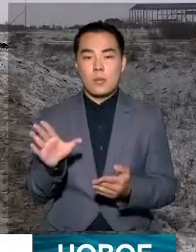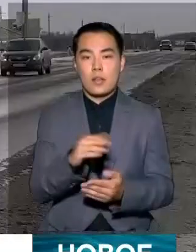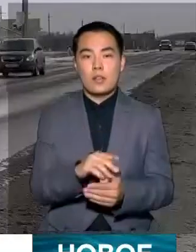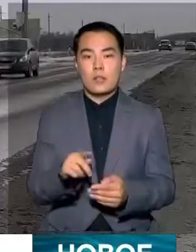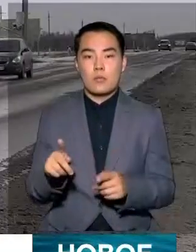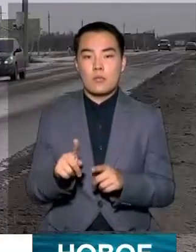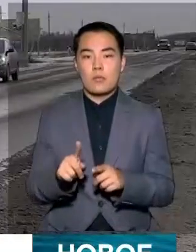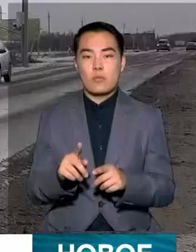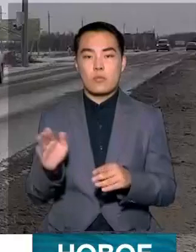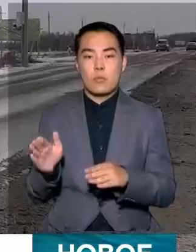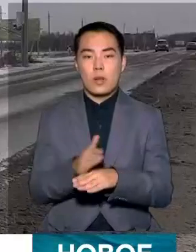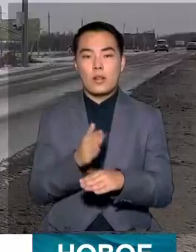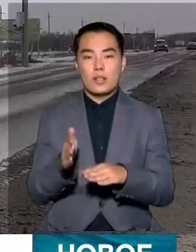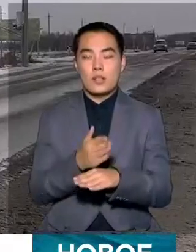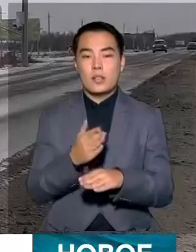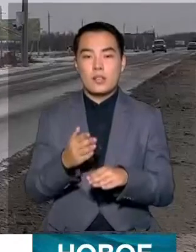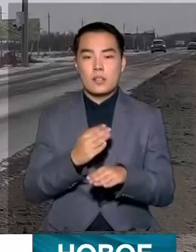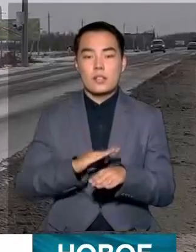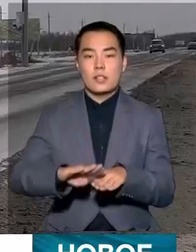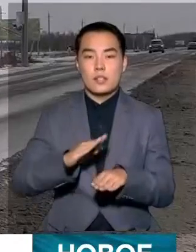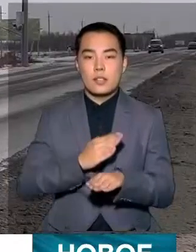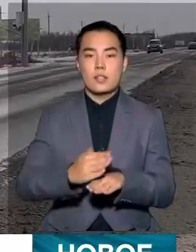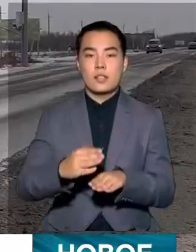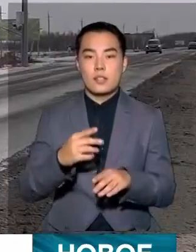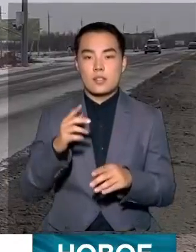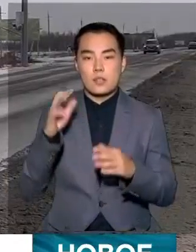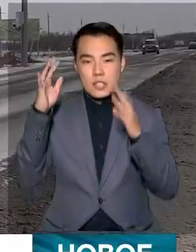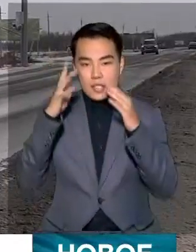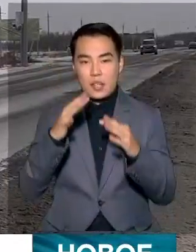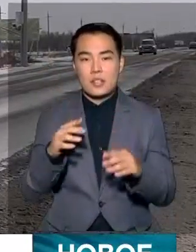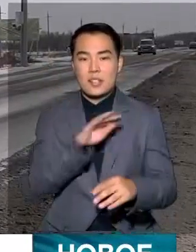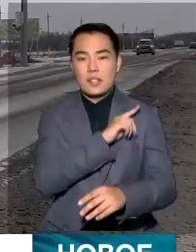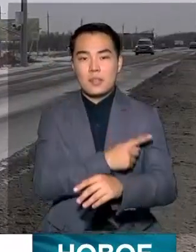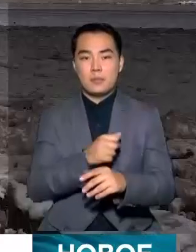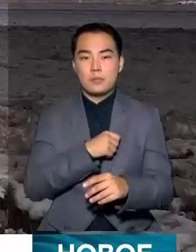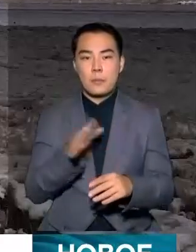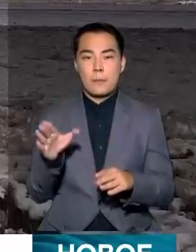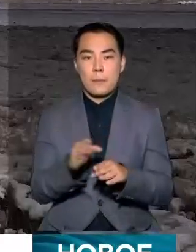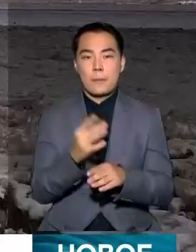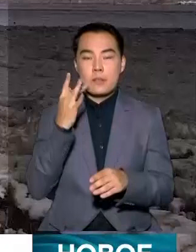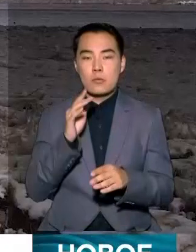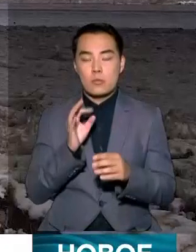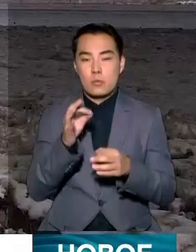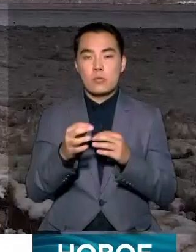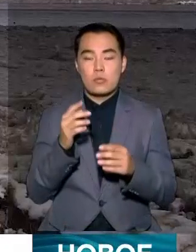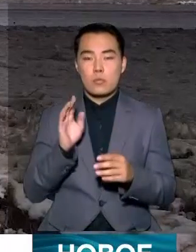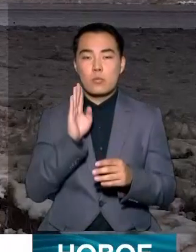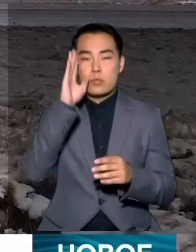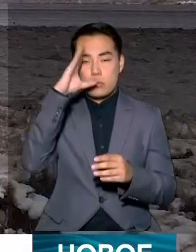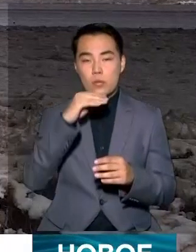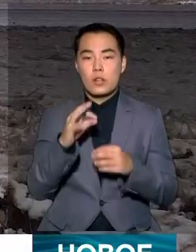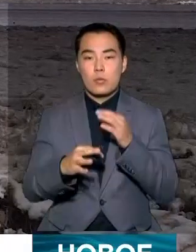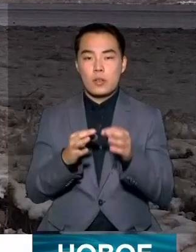сильного снегопада, который привел к увеличению дорожно-транспортных происшествий. Стражи порядка несут службу круглые сутки, рекомендуют